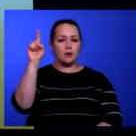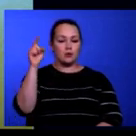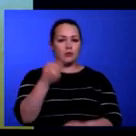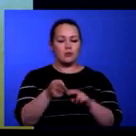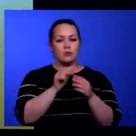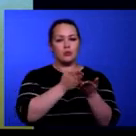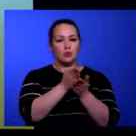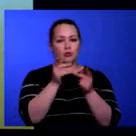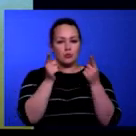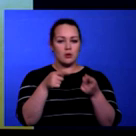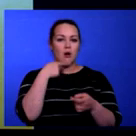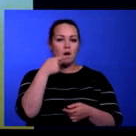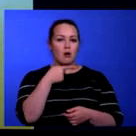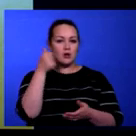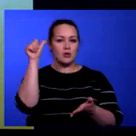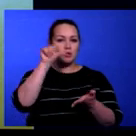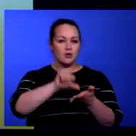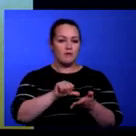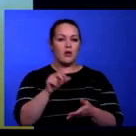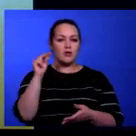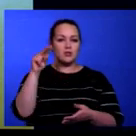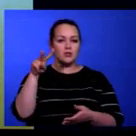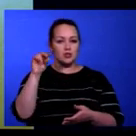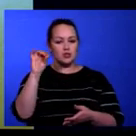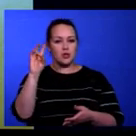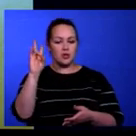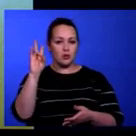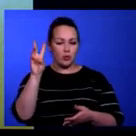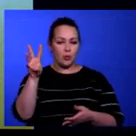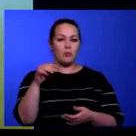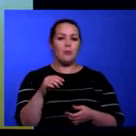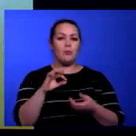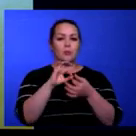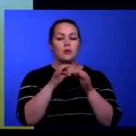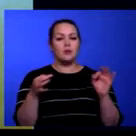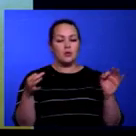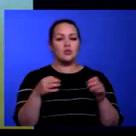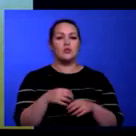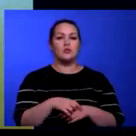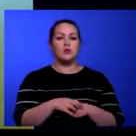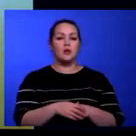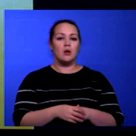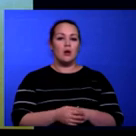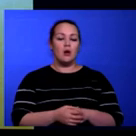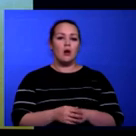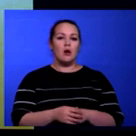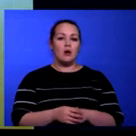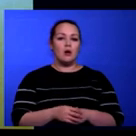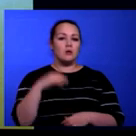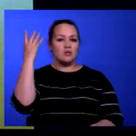он не является членом предложения союзы не имеют лексического значения